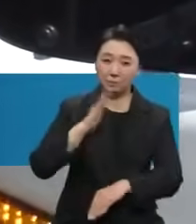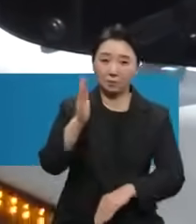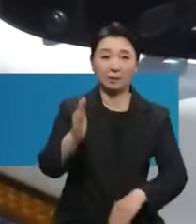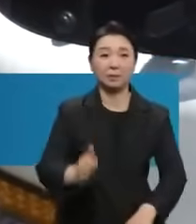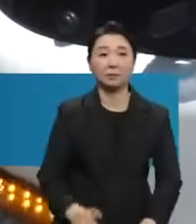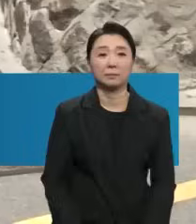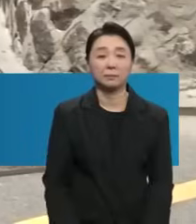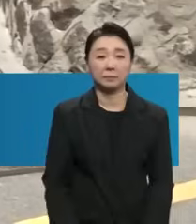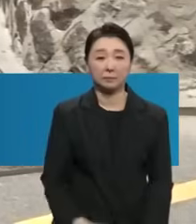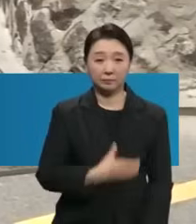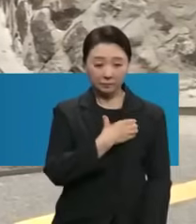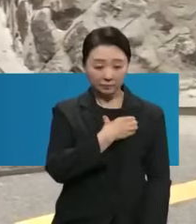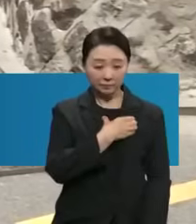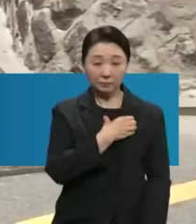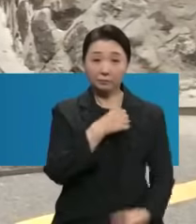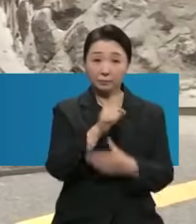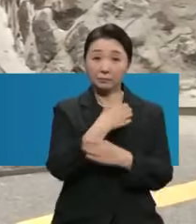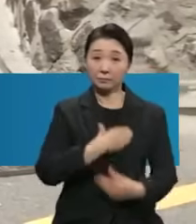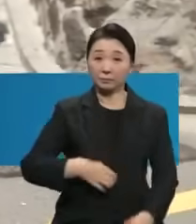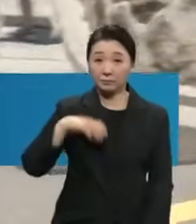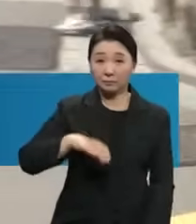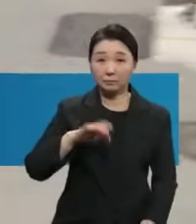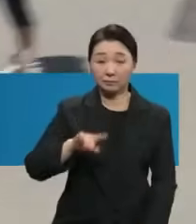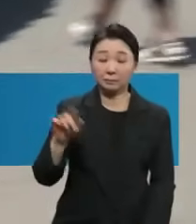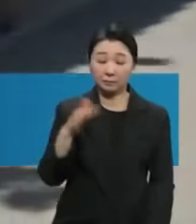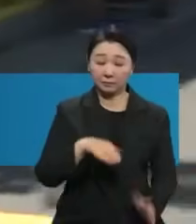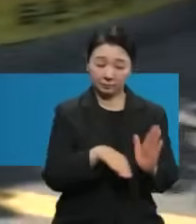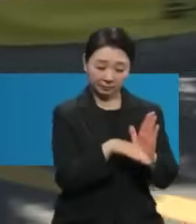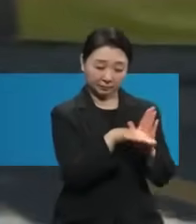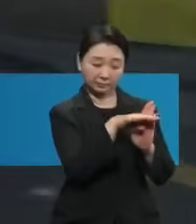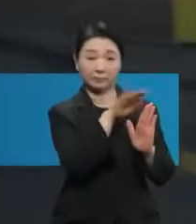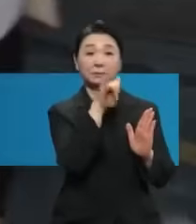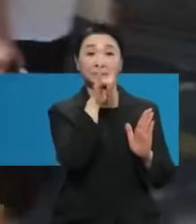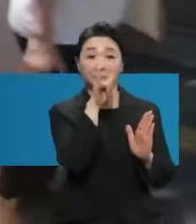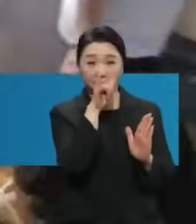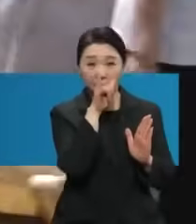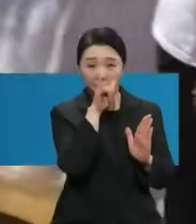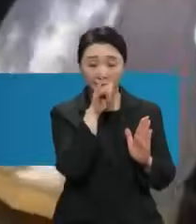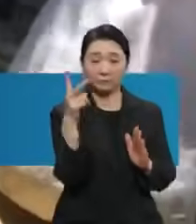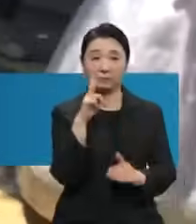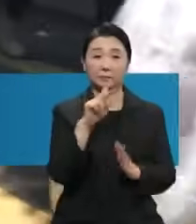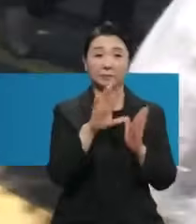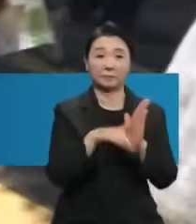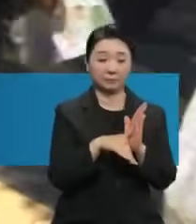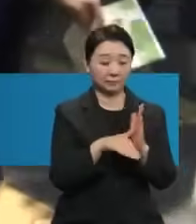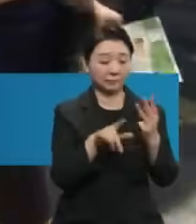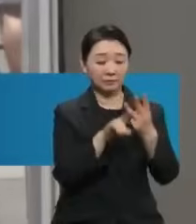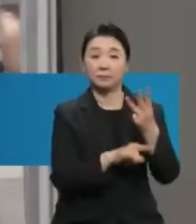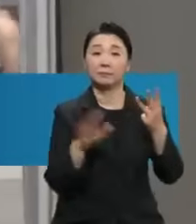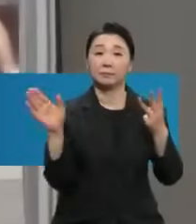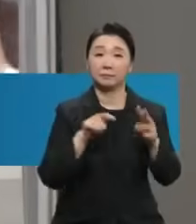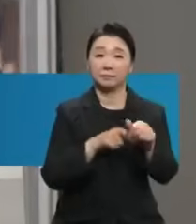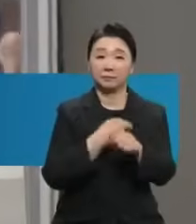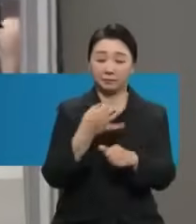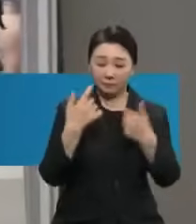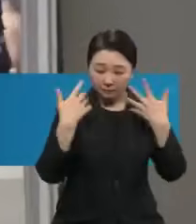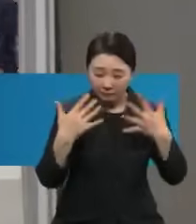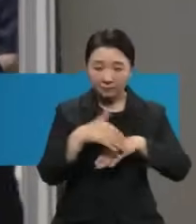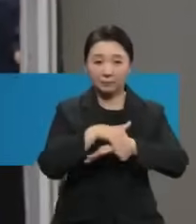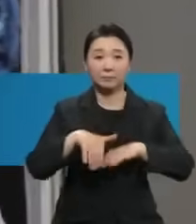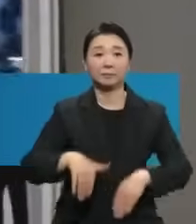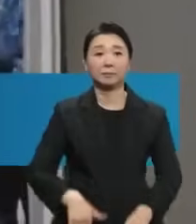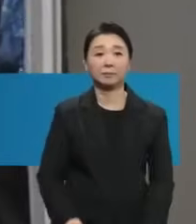제한됩니다. 종로구청은 올해부터 단계별 계도 기간을 거쳐서요. 2025년 3월에 과태료 조치를